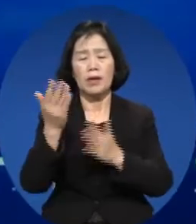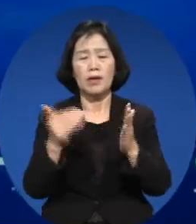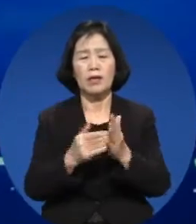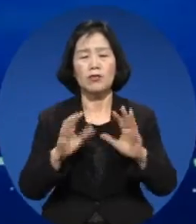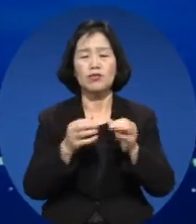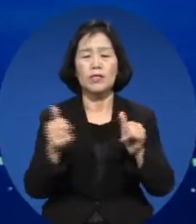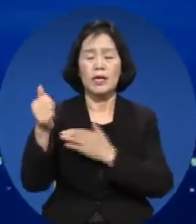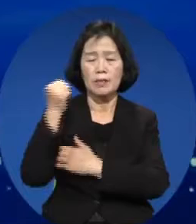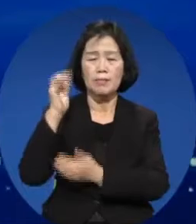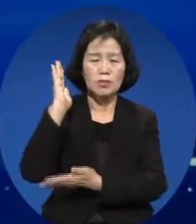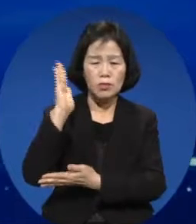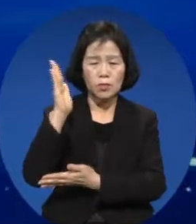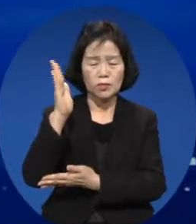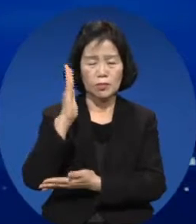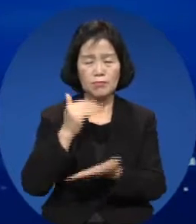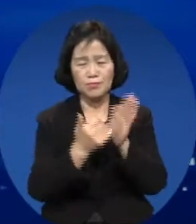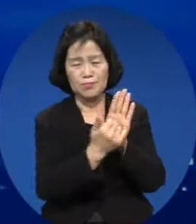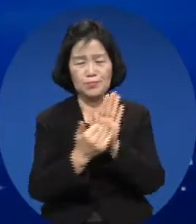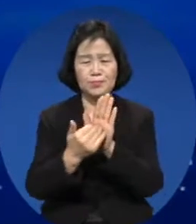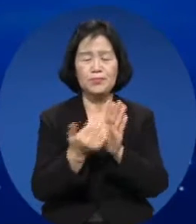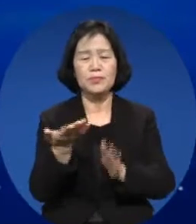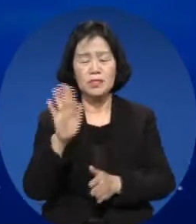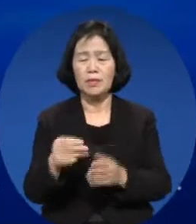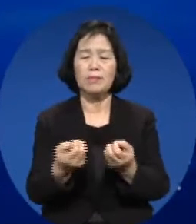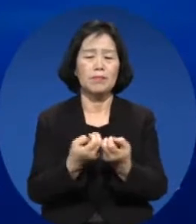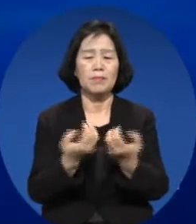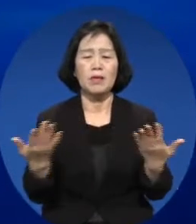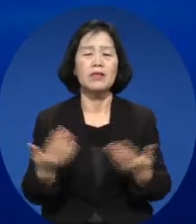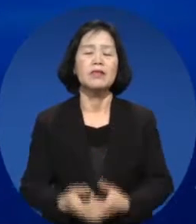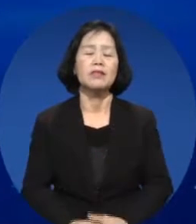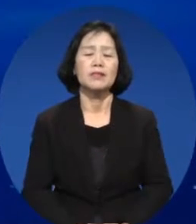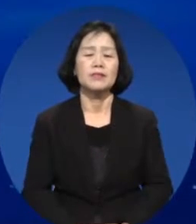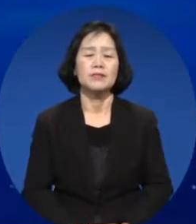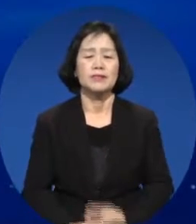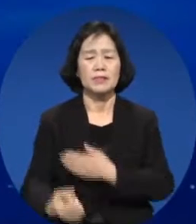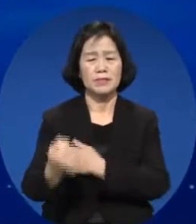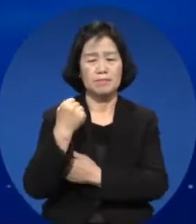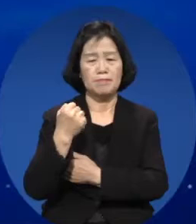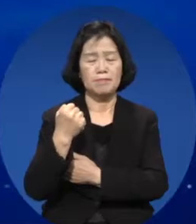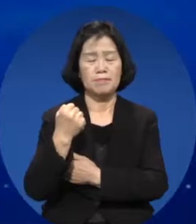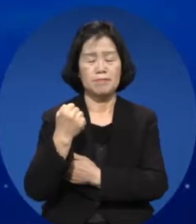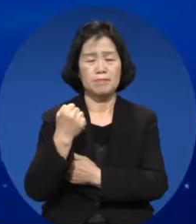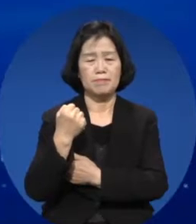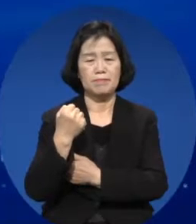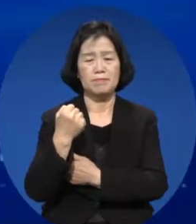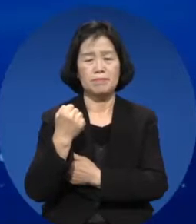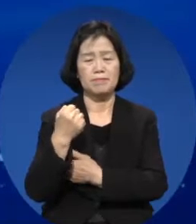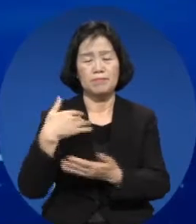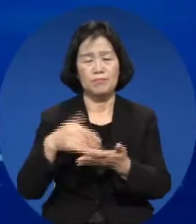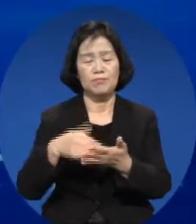어제 필리버스터로 맞섰습니다만 뭐 어쩔 수 없는 상황이었죠. 심에서 밀리면서 이제